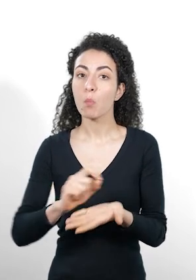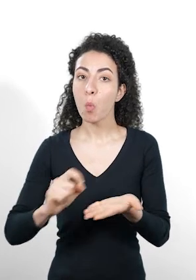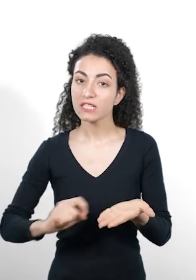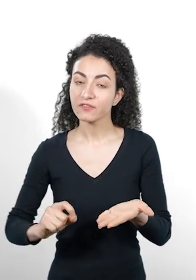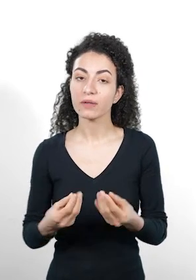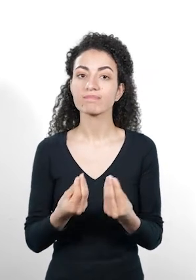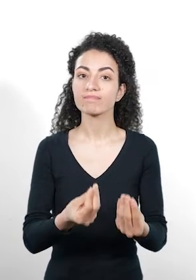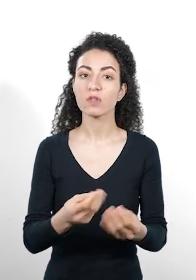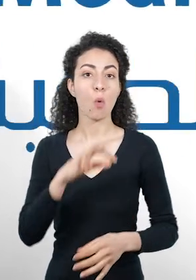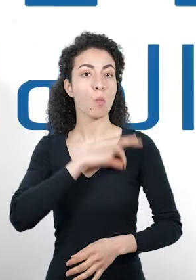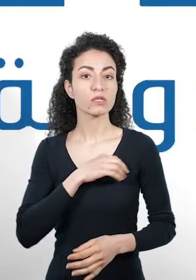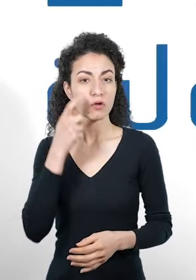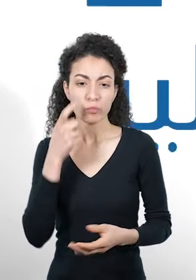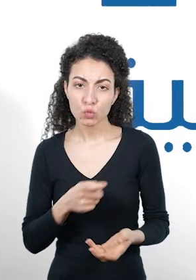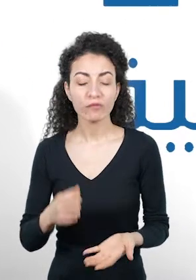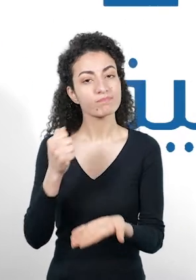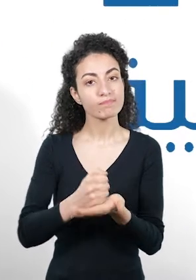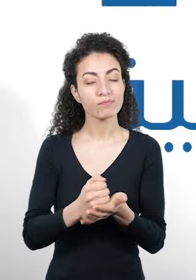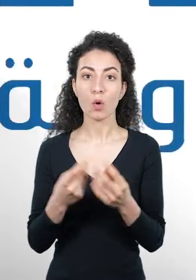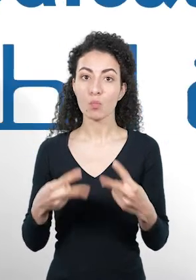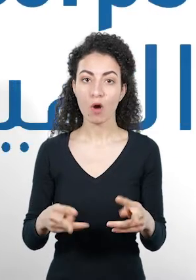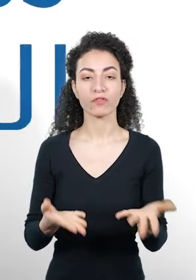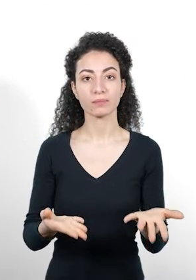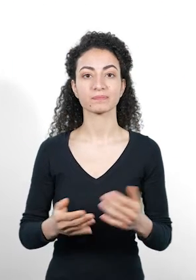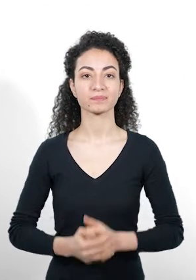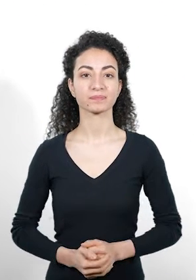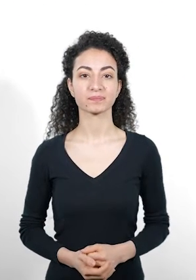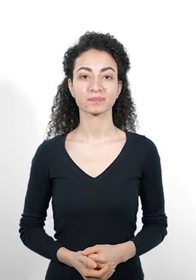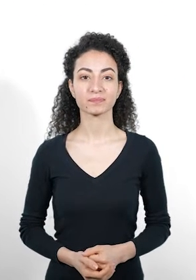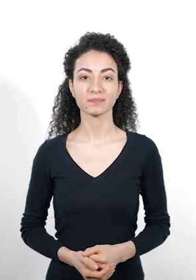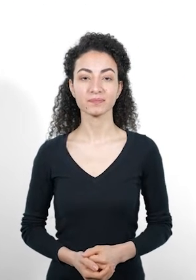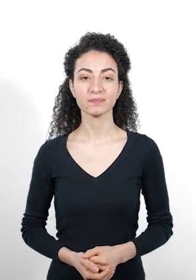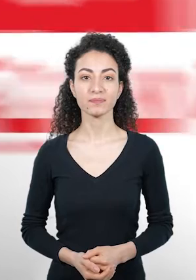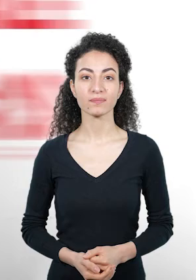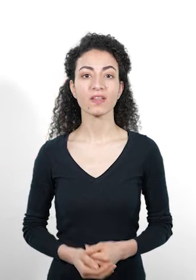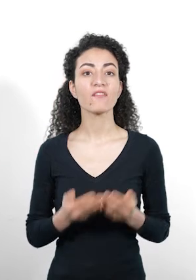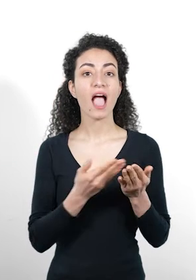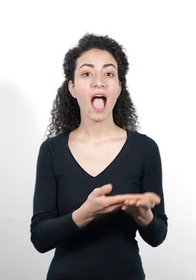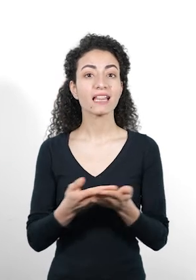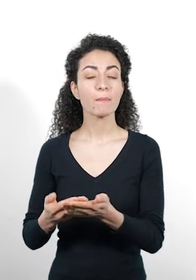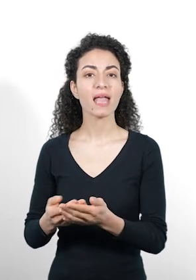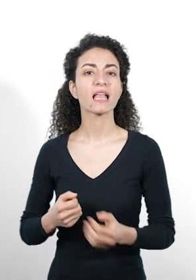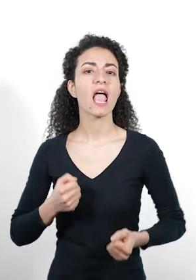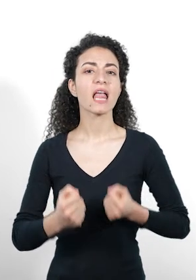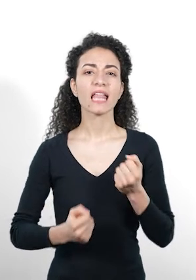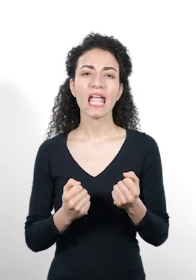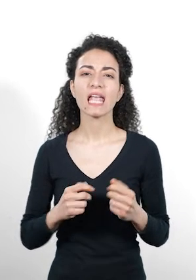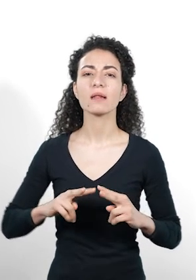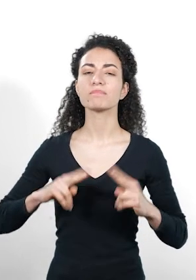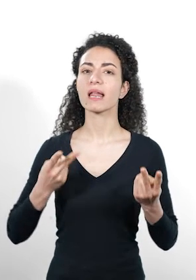دراسة الحالة من قبل موظف الصحة بالهيئة الطبية الدولية أو الإغاثة الأولية الدولية، خدمات إعادة